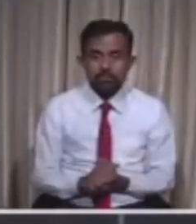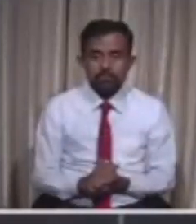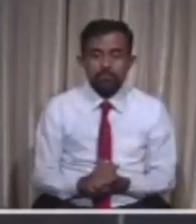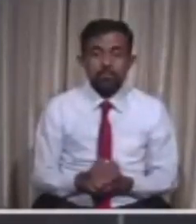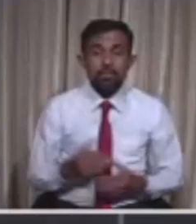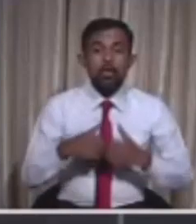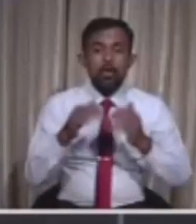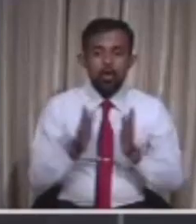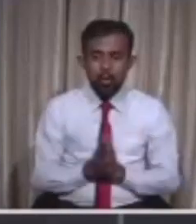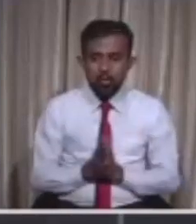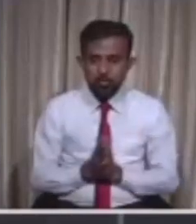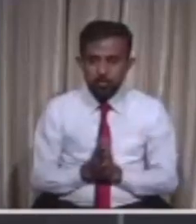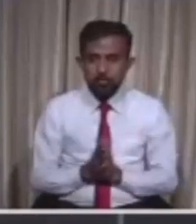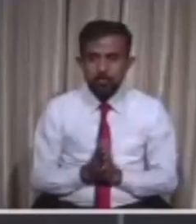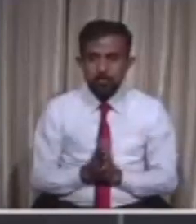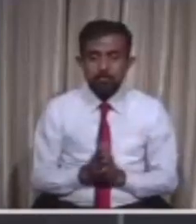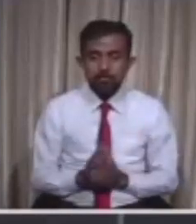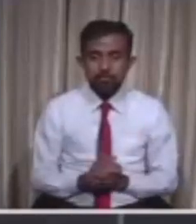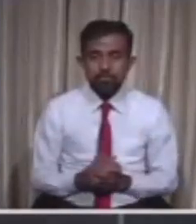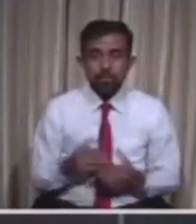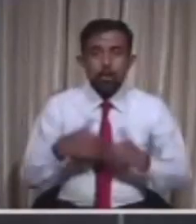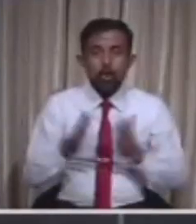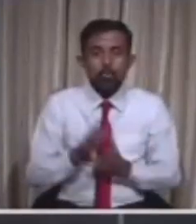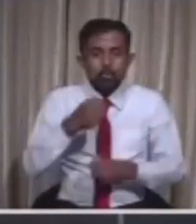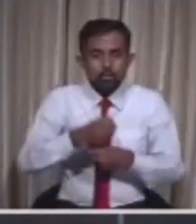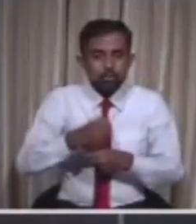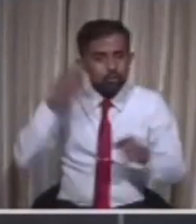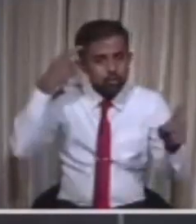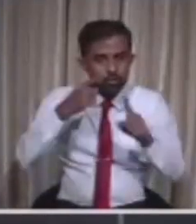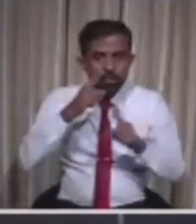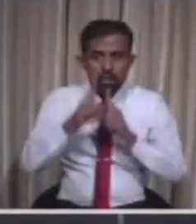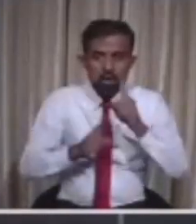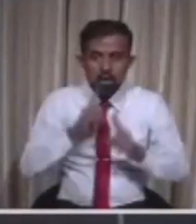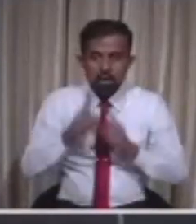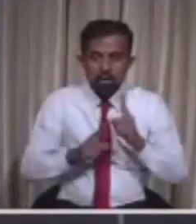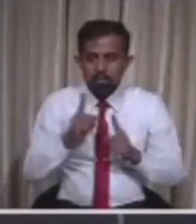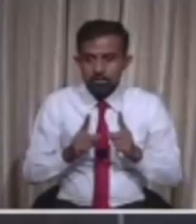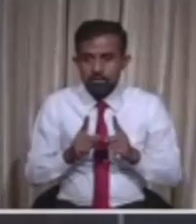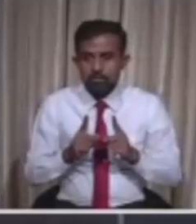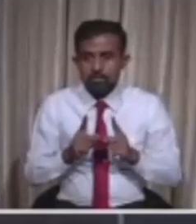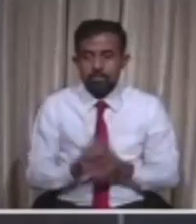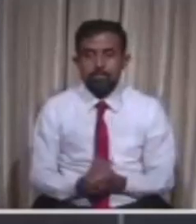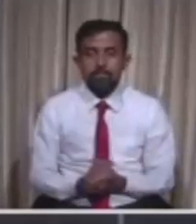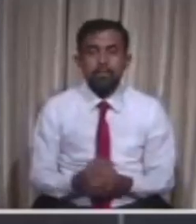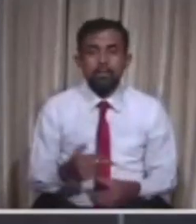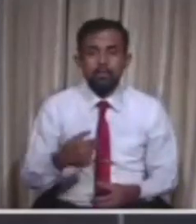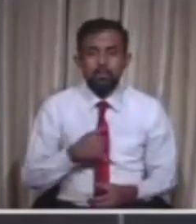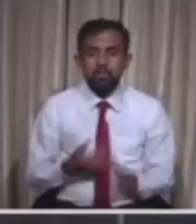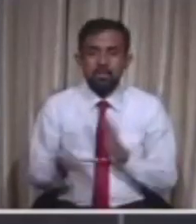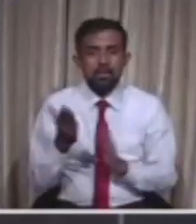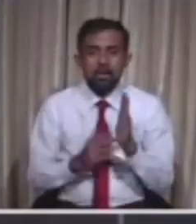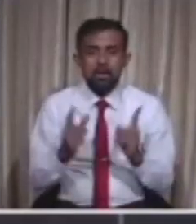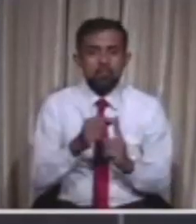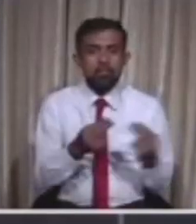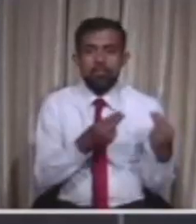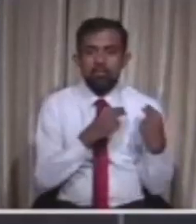මේ සර්වපාක්ෂික රජයක් ගැන මම කතා කරේ ගරු කතානායකතුමනි, මට ගිහිල්ලා ඇමතිකමක් ගන්න